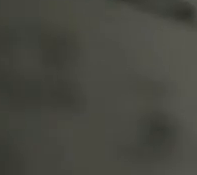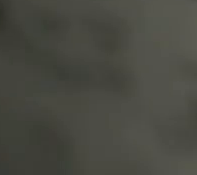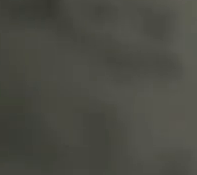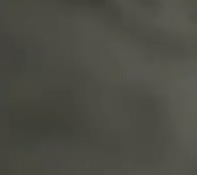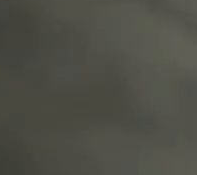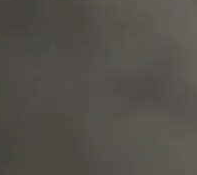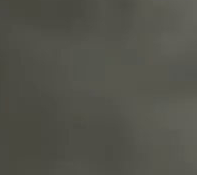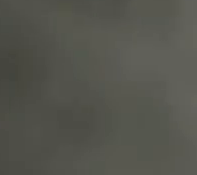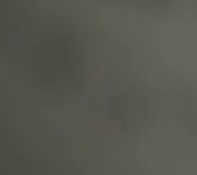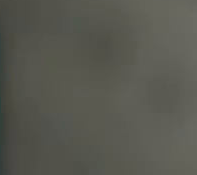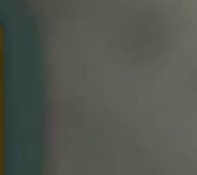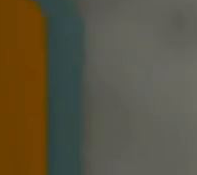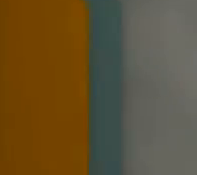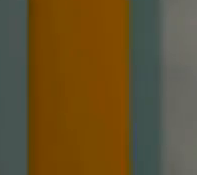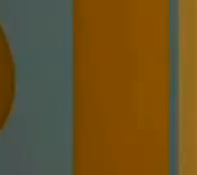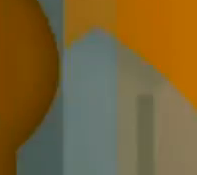ذريتي،